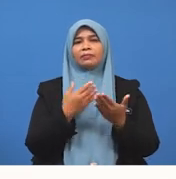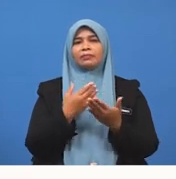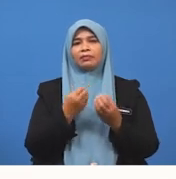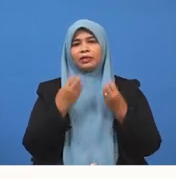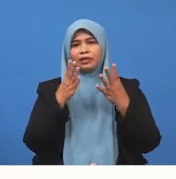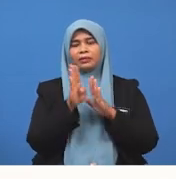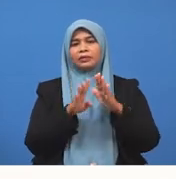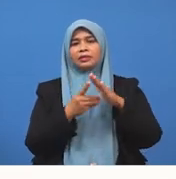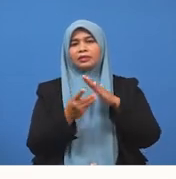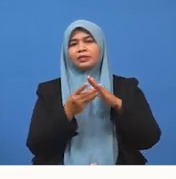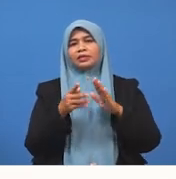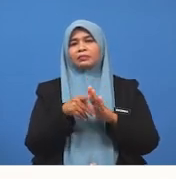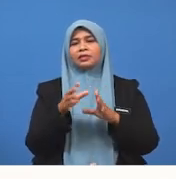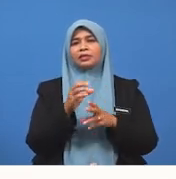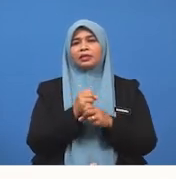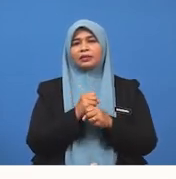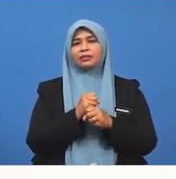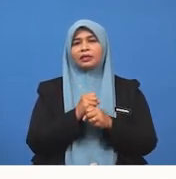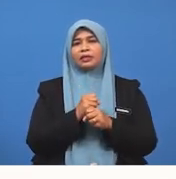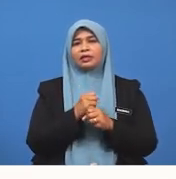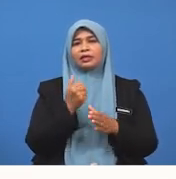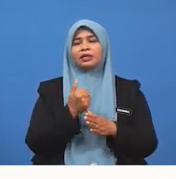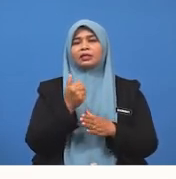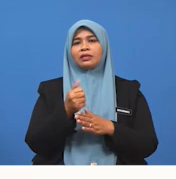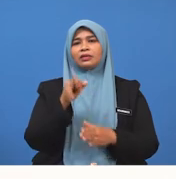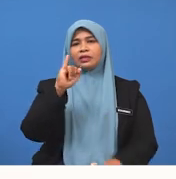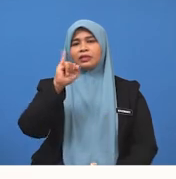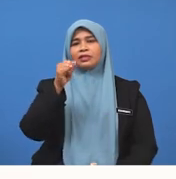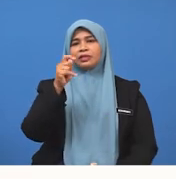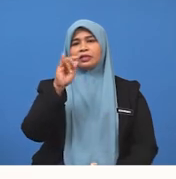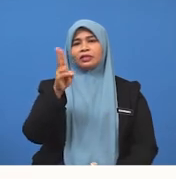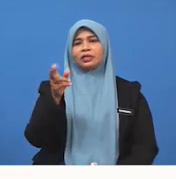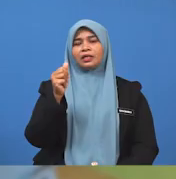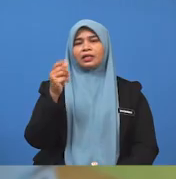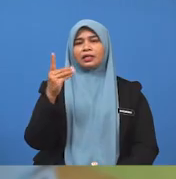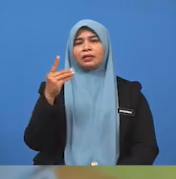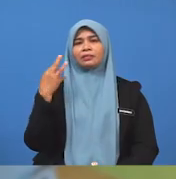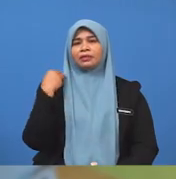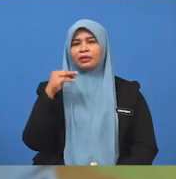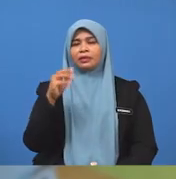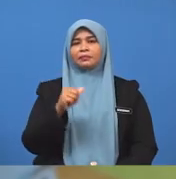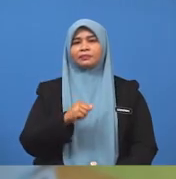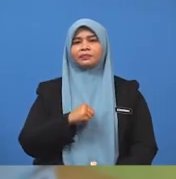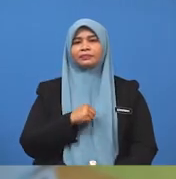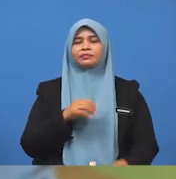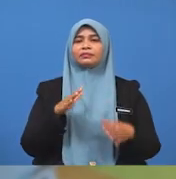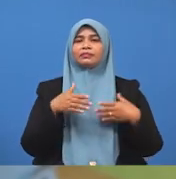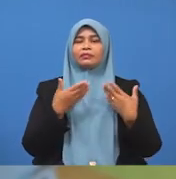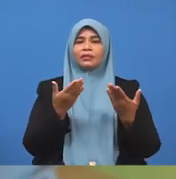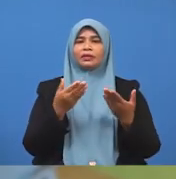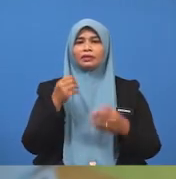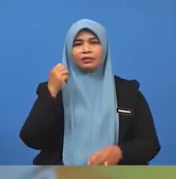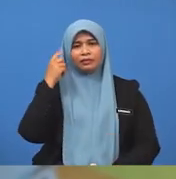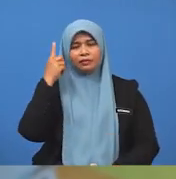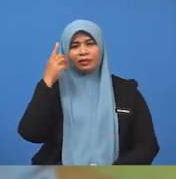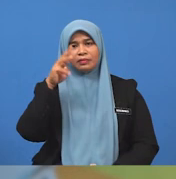pendapat atau ijtihad mereka sendiri Hai bagaimana muka fahaman mode-mode sekarang